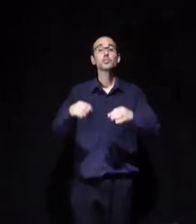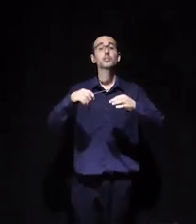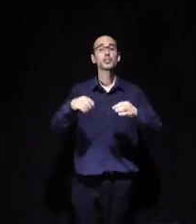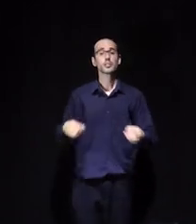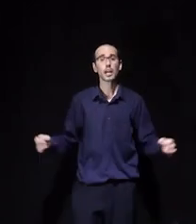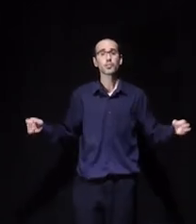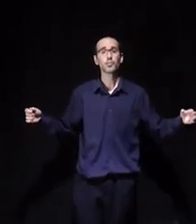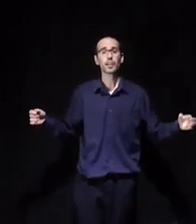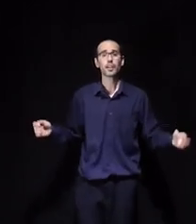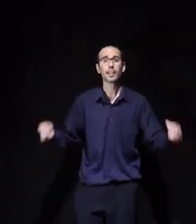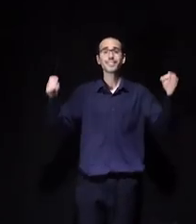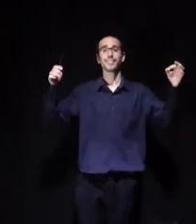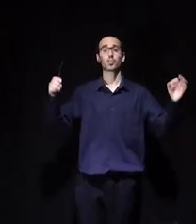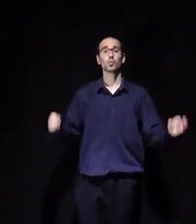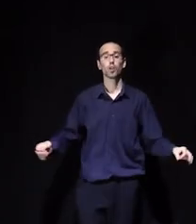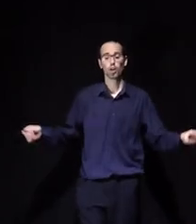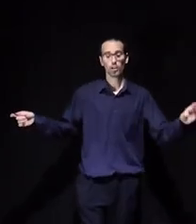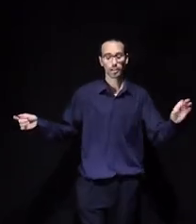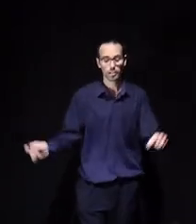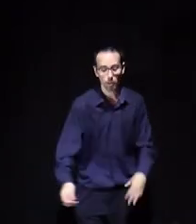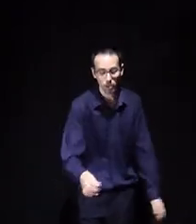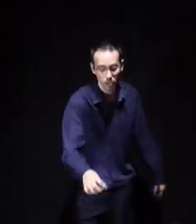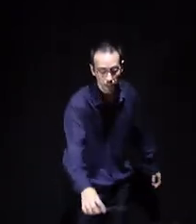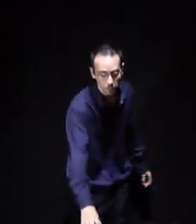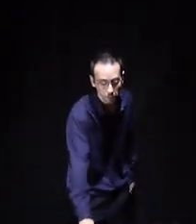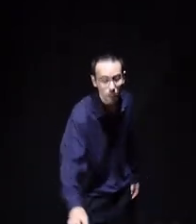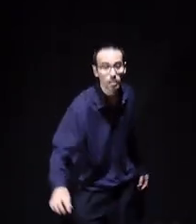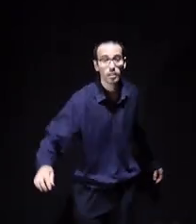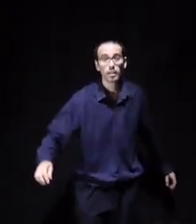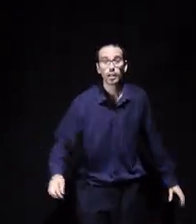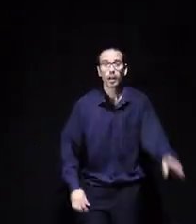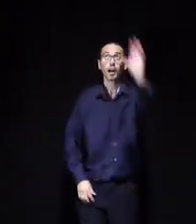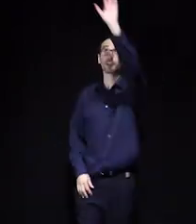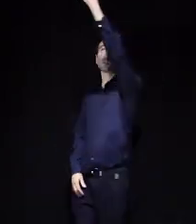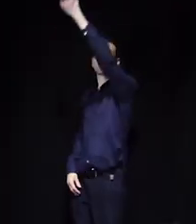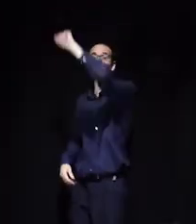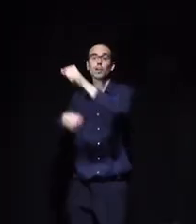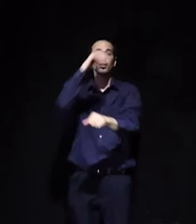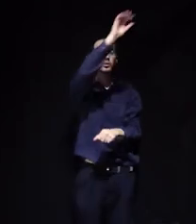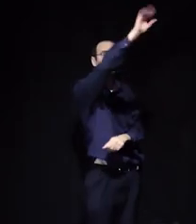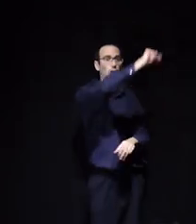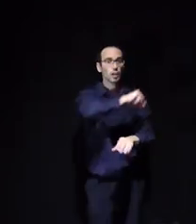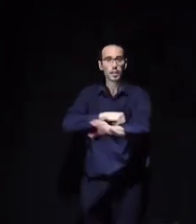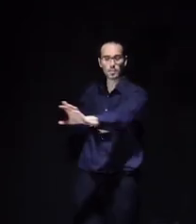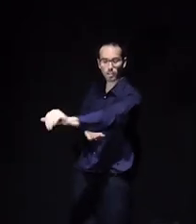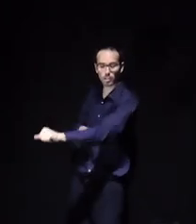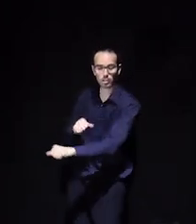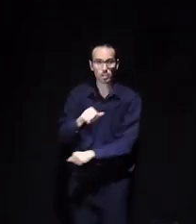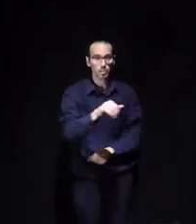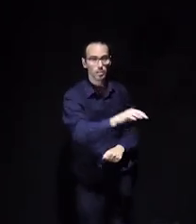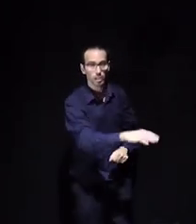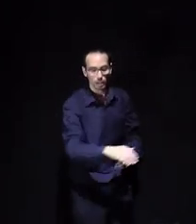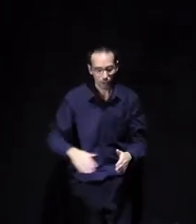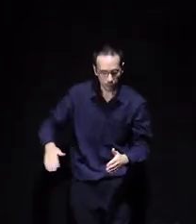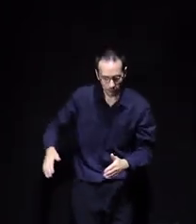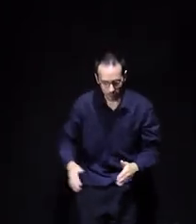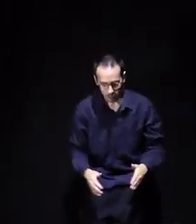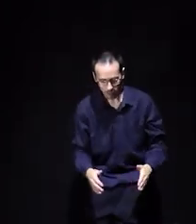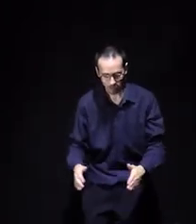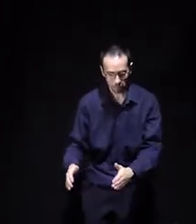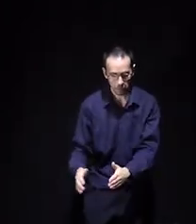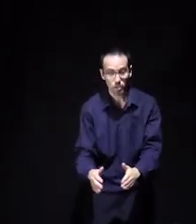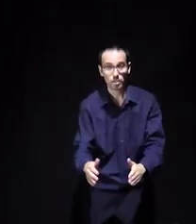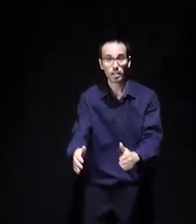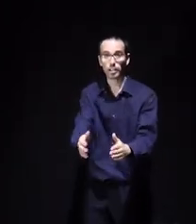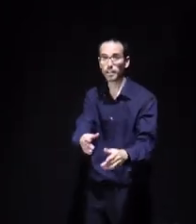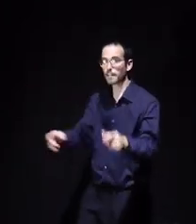veus taronja estàs feliç, el color dels bons amics. Els colors són les coses del camí